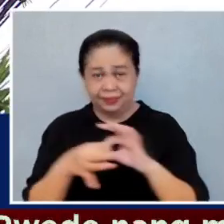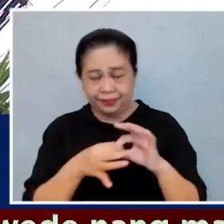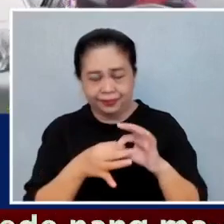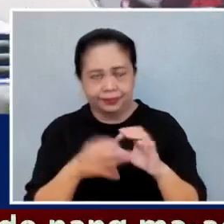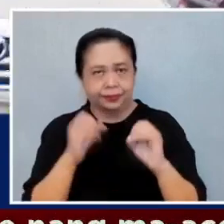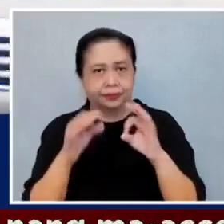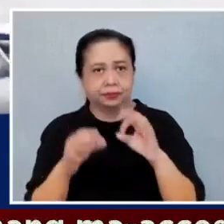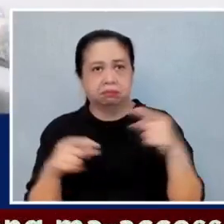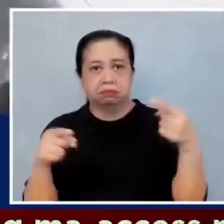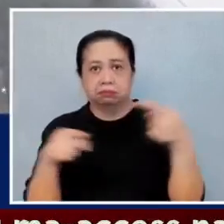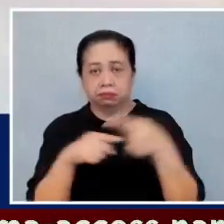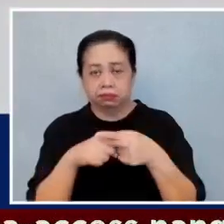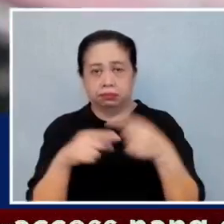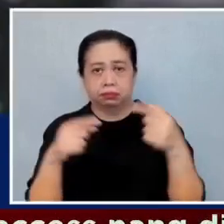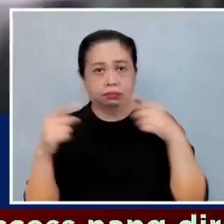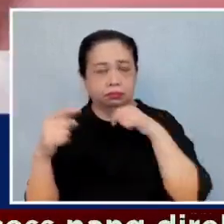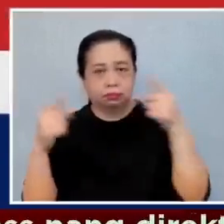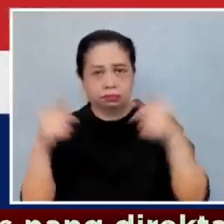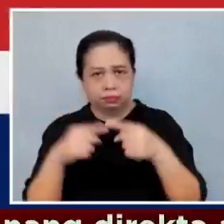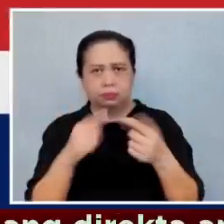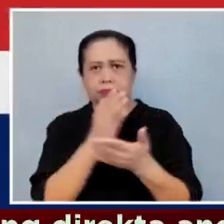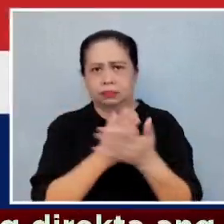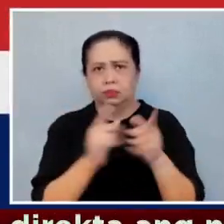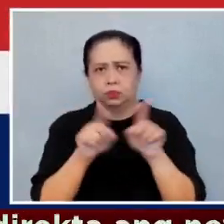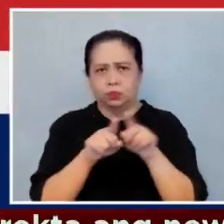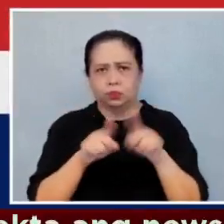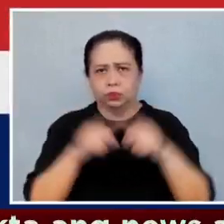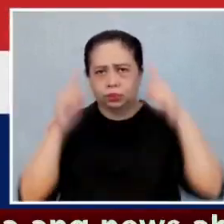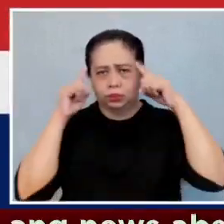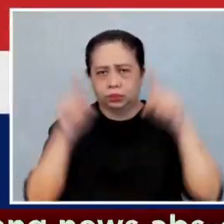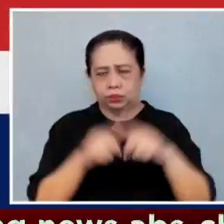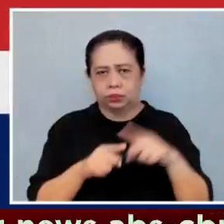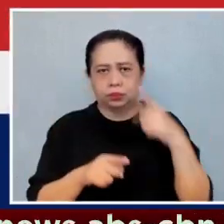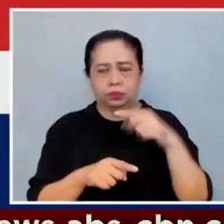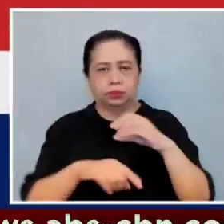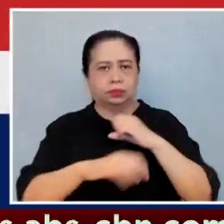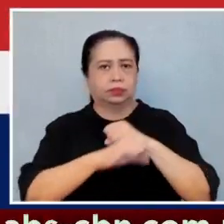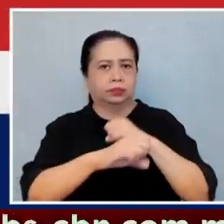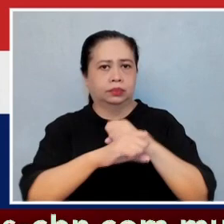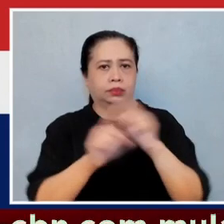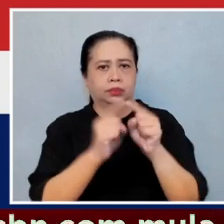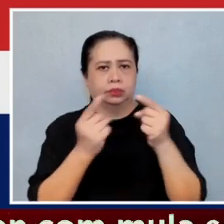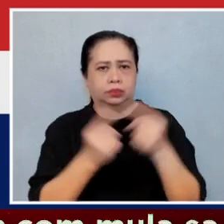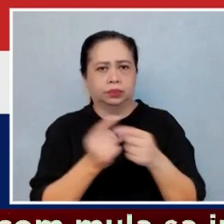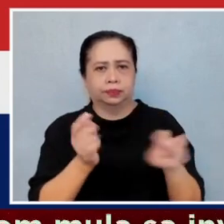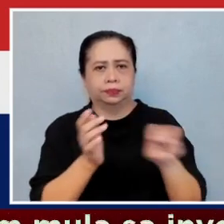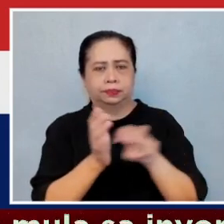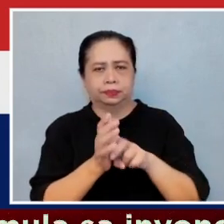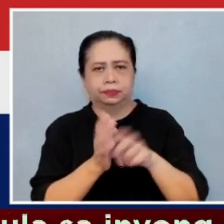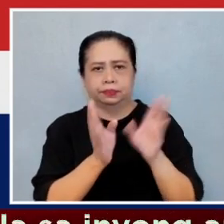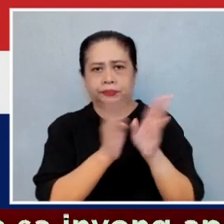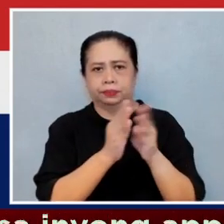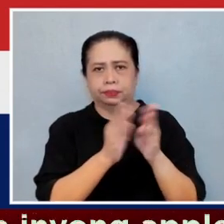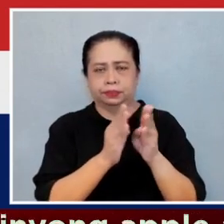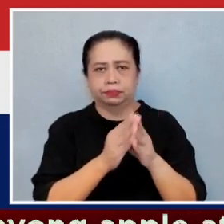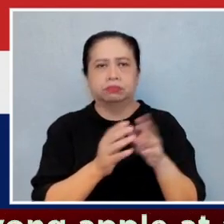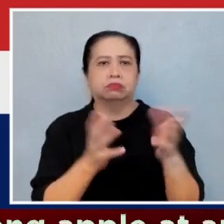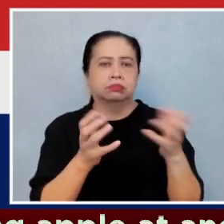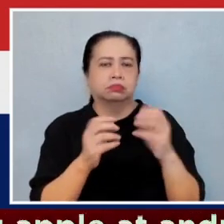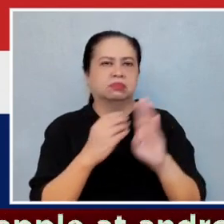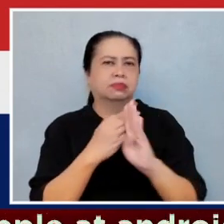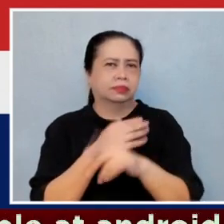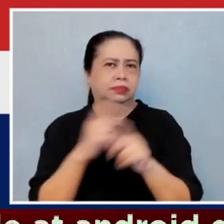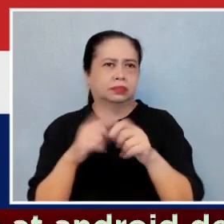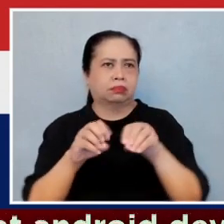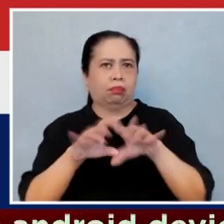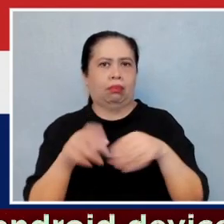kontra sa NCAP, may pabor din. Para sa transport advocacy group na The Passenger Forum, posibleng magbalik lang ang